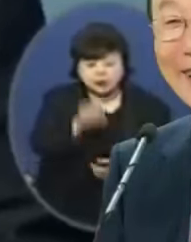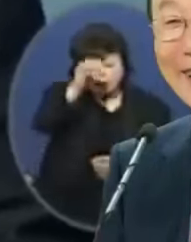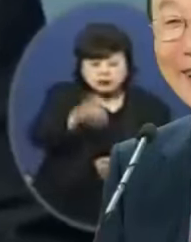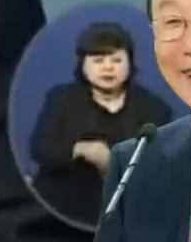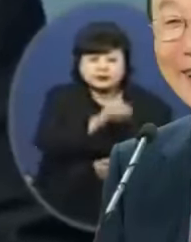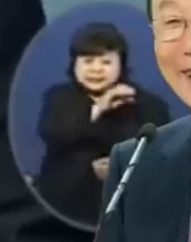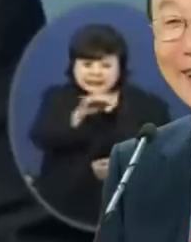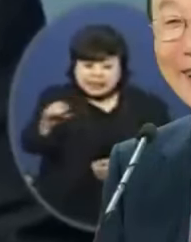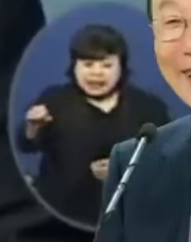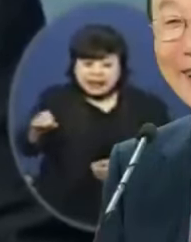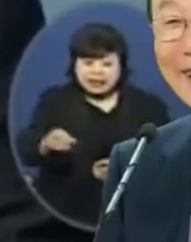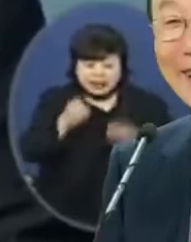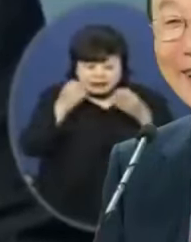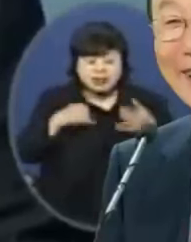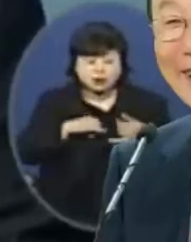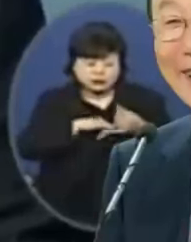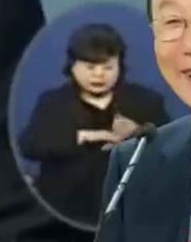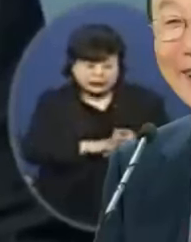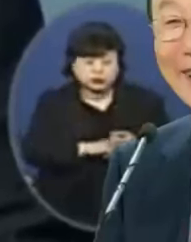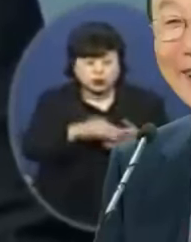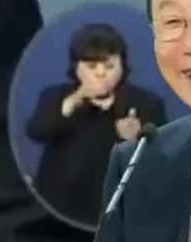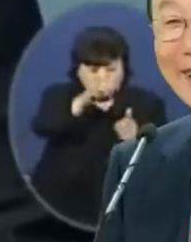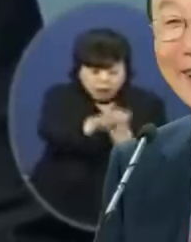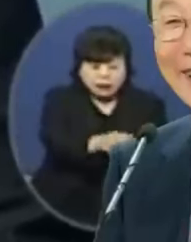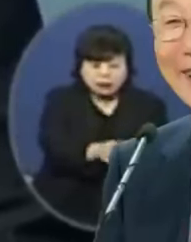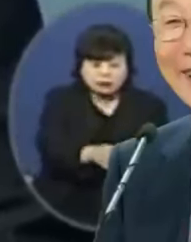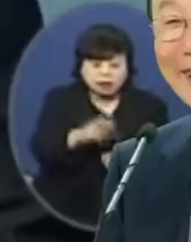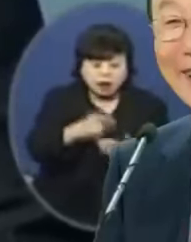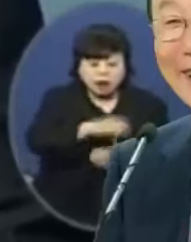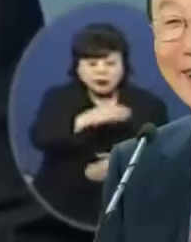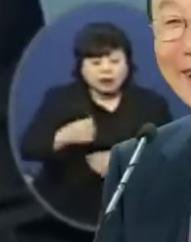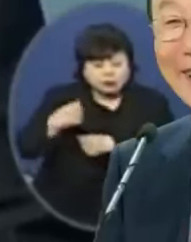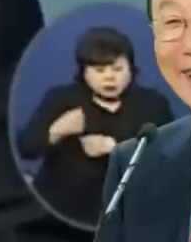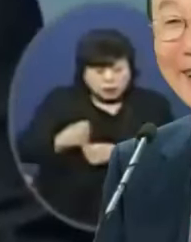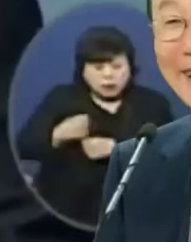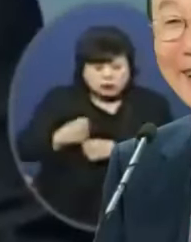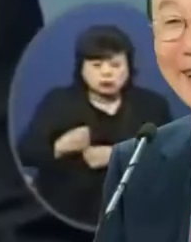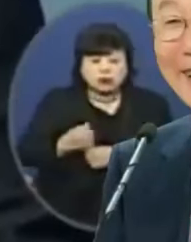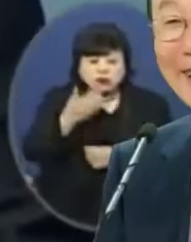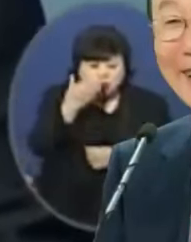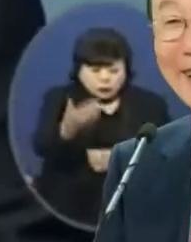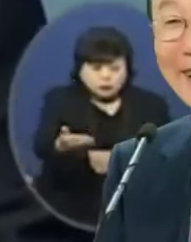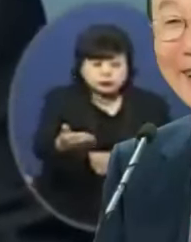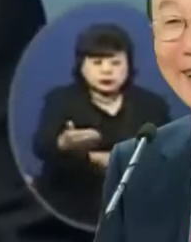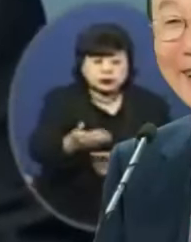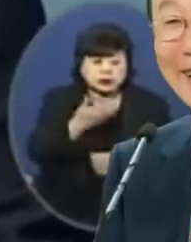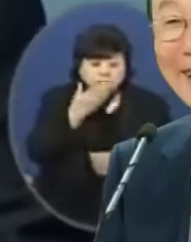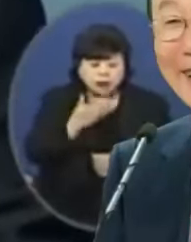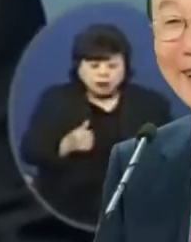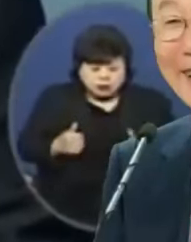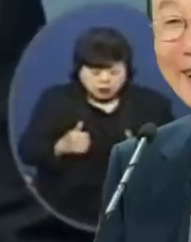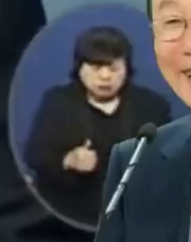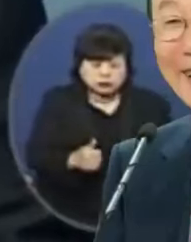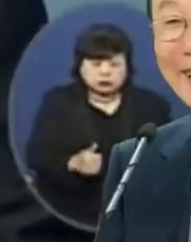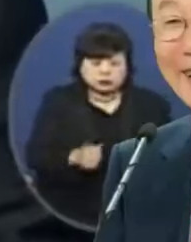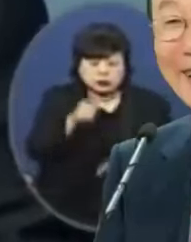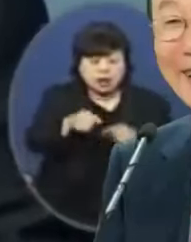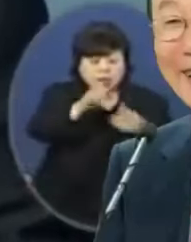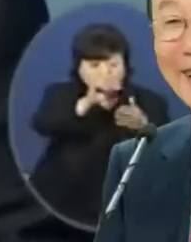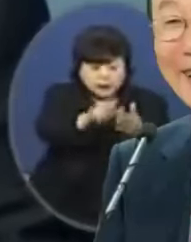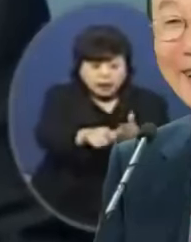십자가의 새로운 언약을 맺겨놓았는데 이 언약을 긁어지고 여러분이 긍정적으로